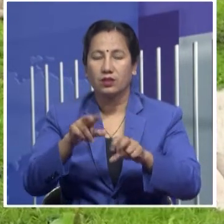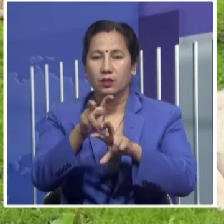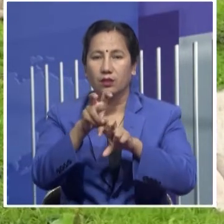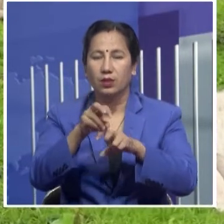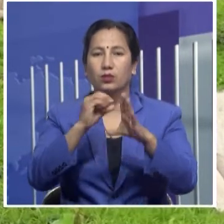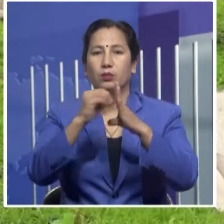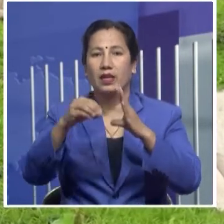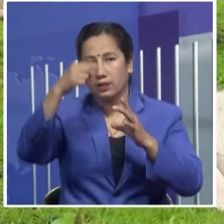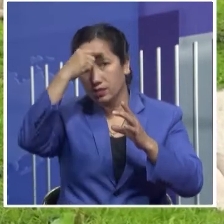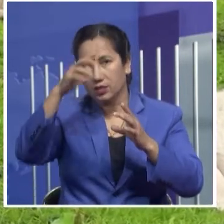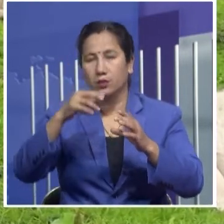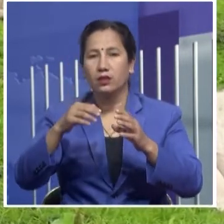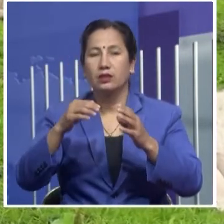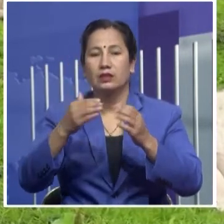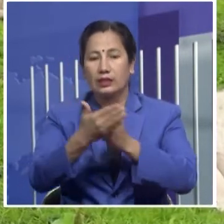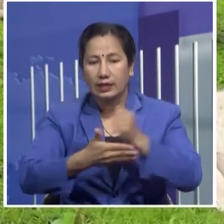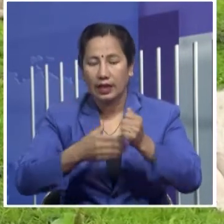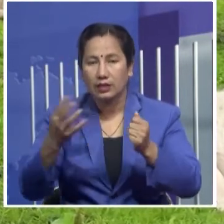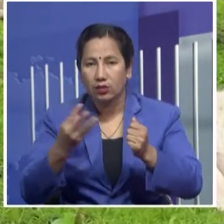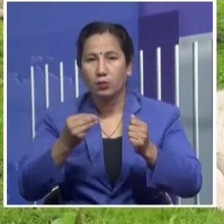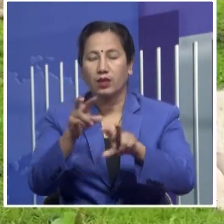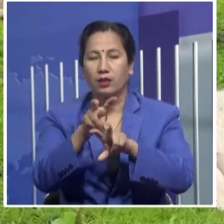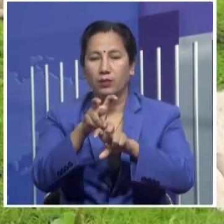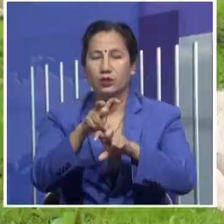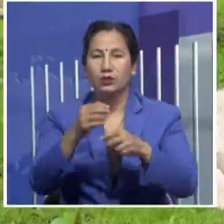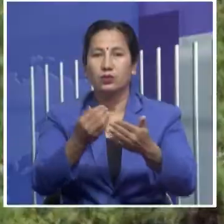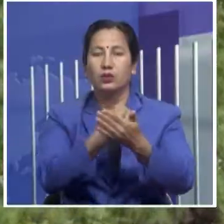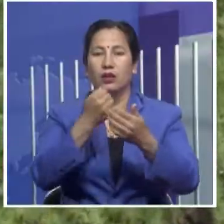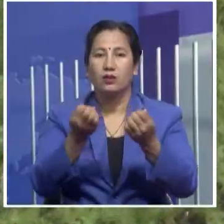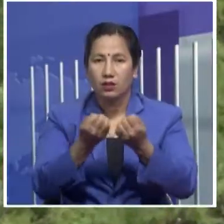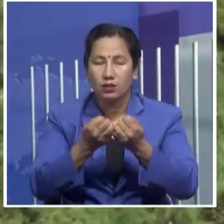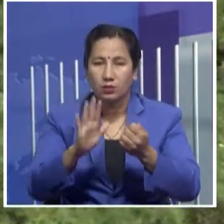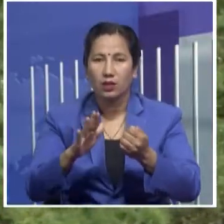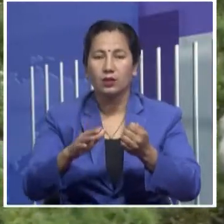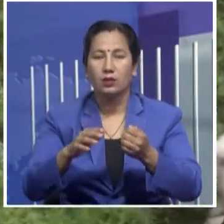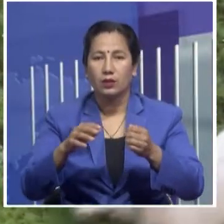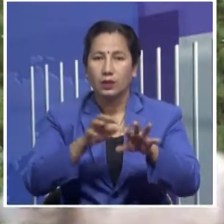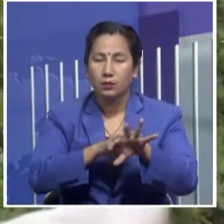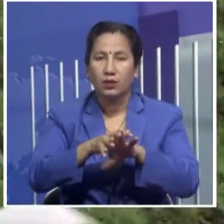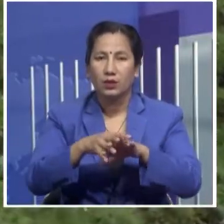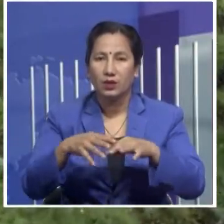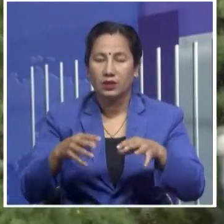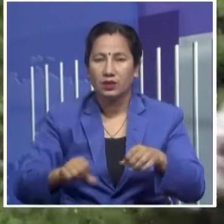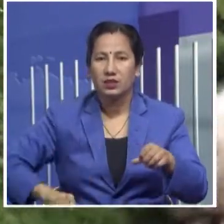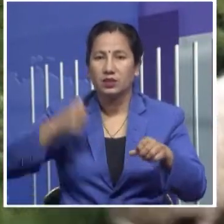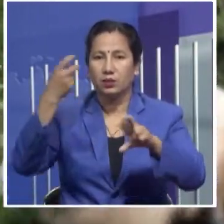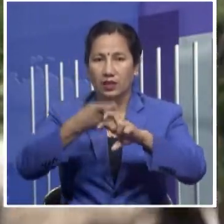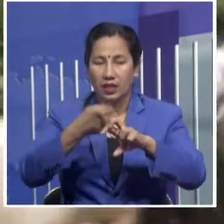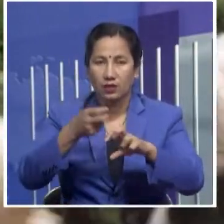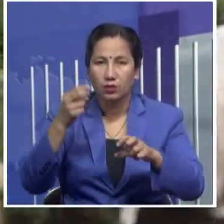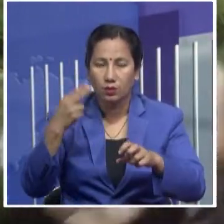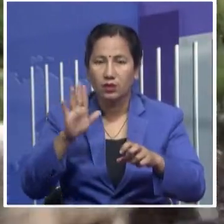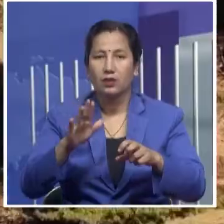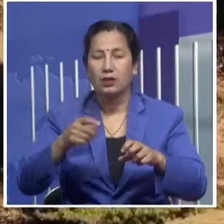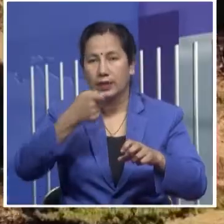समस्या भएको हो। घाँस अभावले पशु जोगाउन कठिन भएको कृषकहरूले बताएका छन्। भारी हिमपातले जनजीवन समेत कष्टकर बनेको छ। गाउँमा